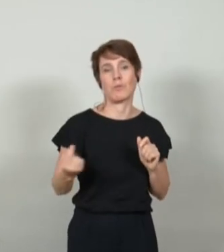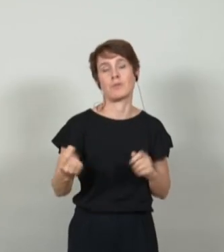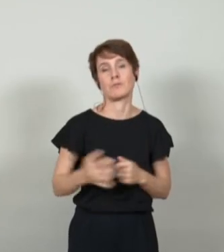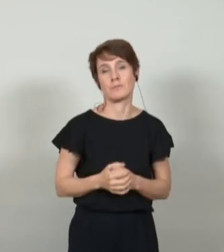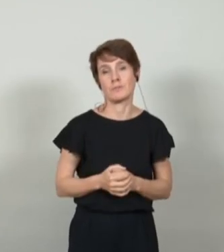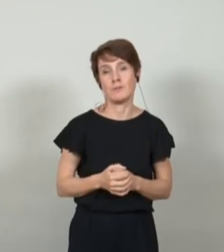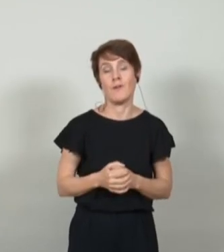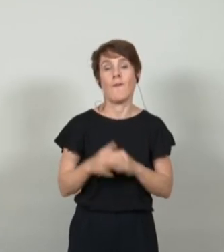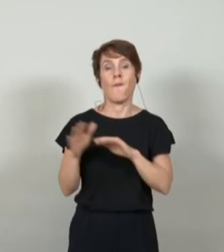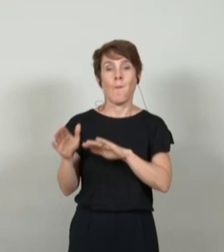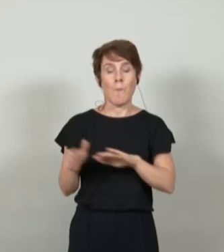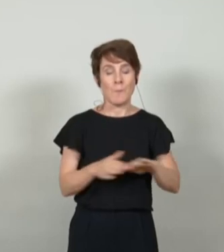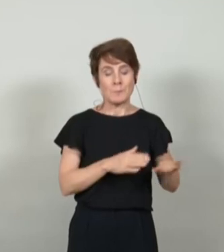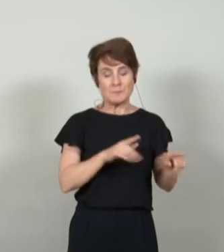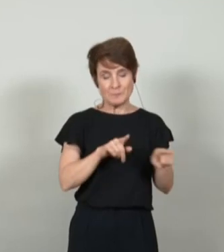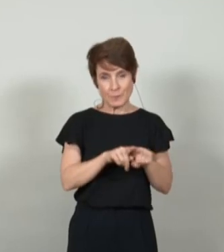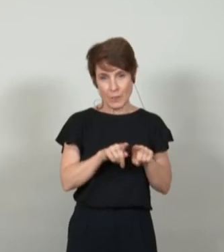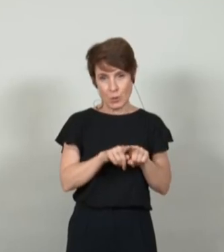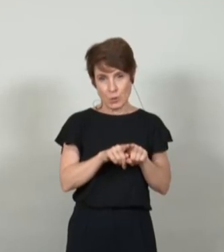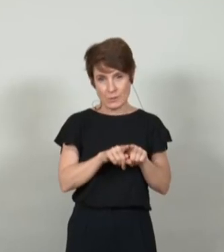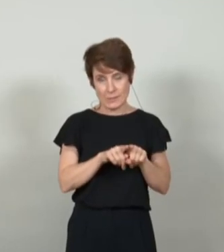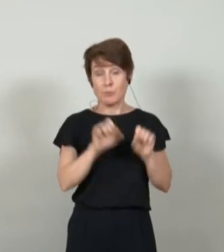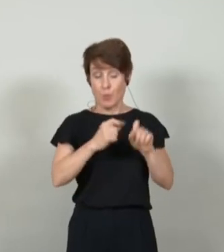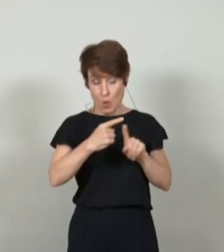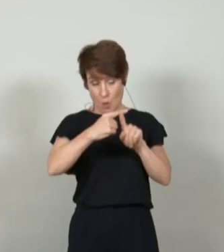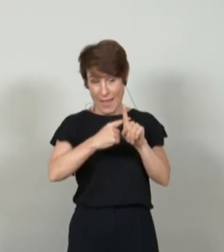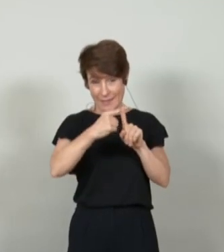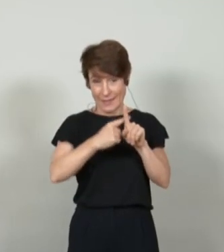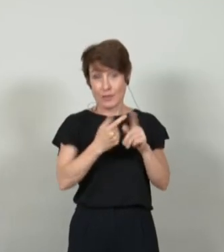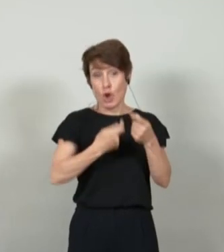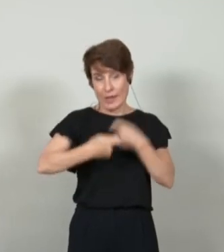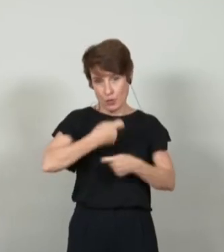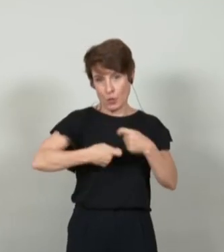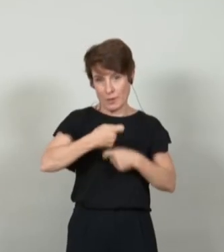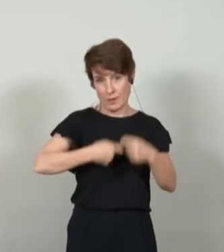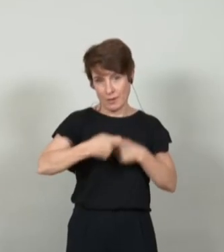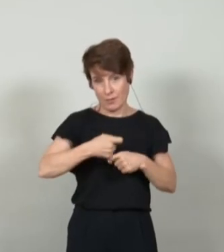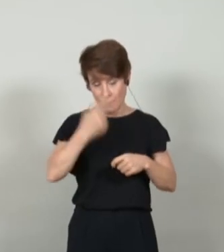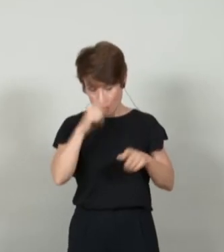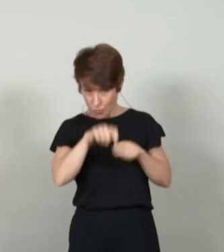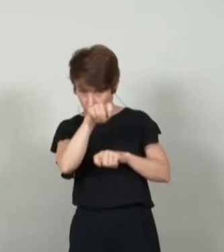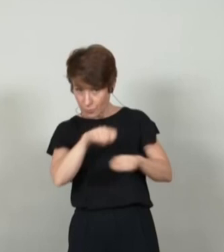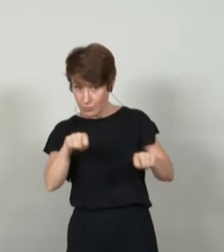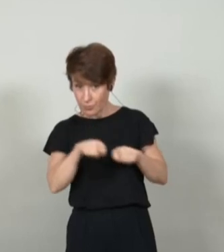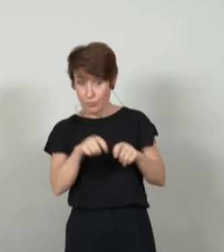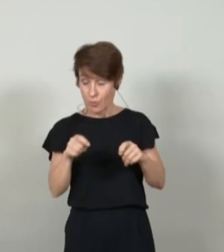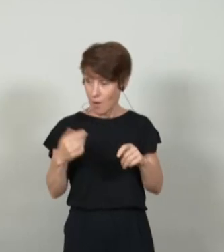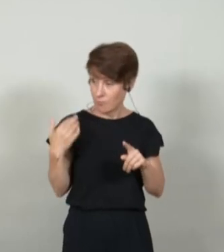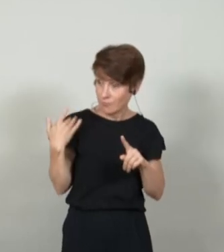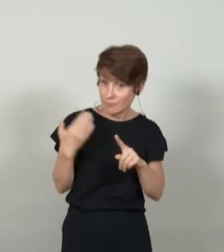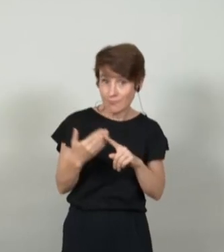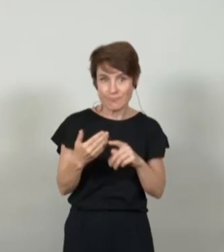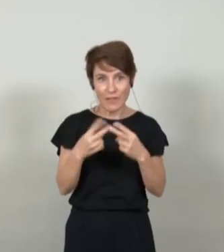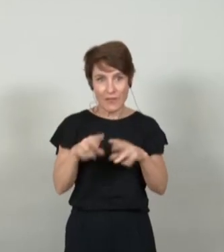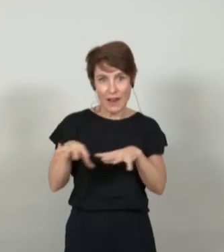il y avait aussi des indicateurs économiques qui étaient préconisés pour mesurer l'augmentation des emplois et plus